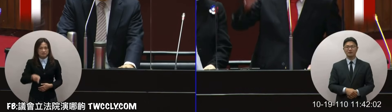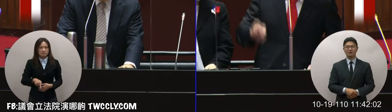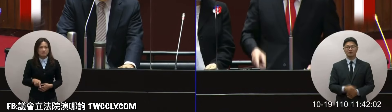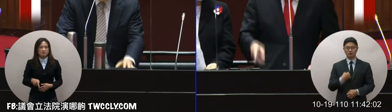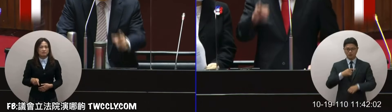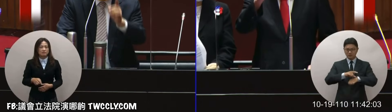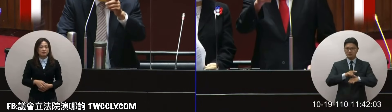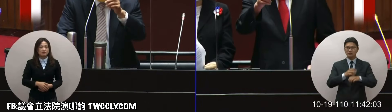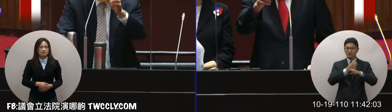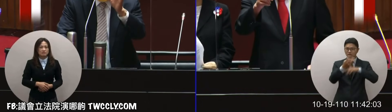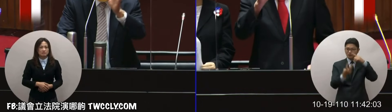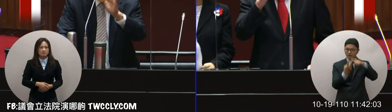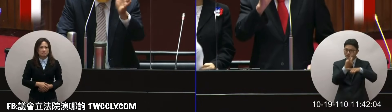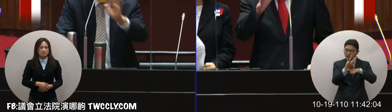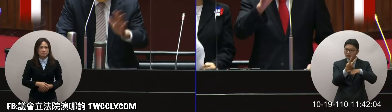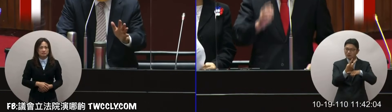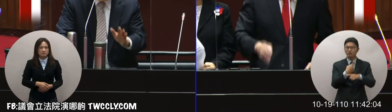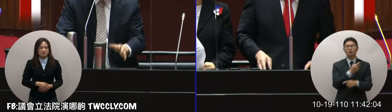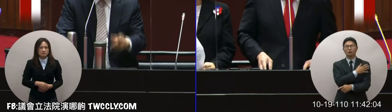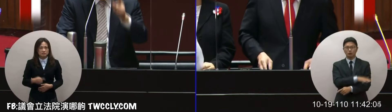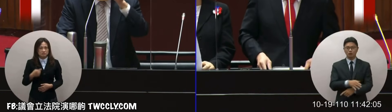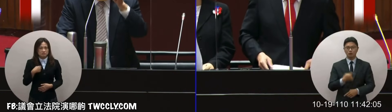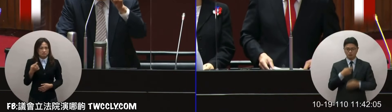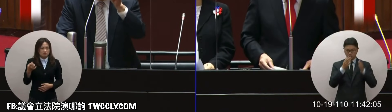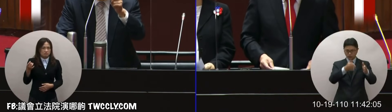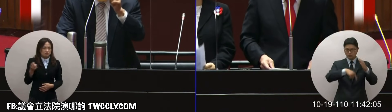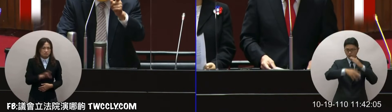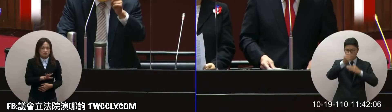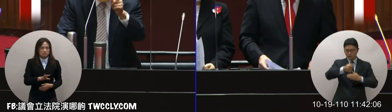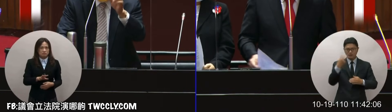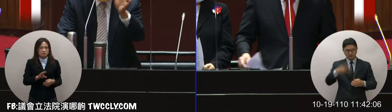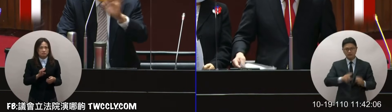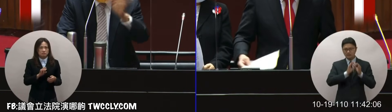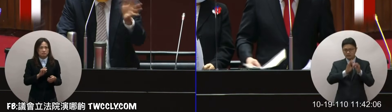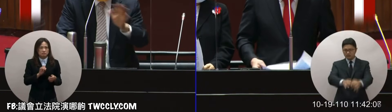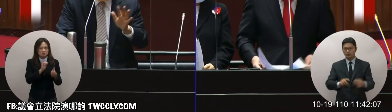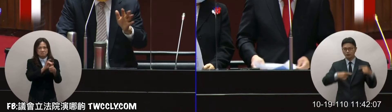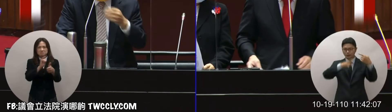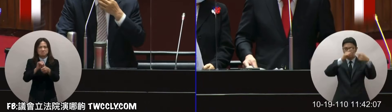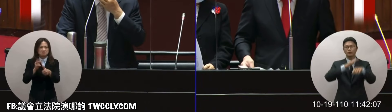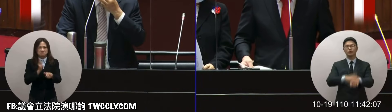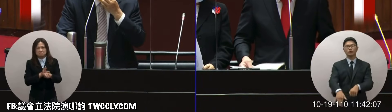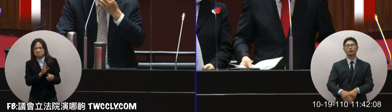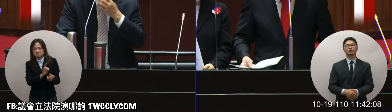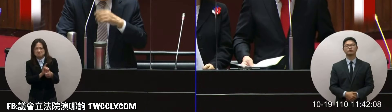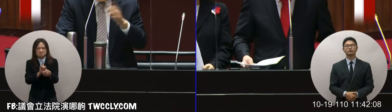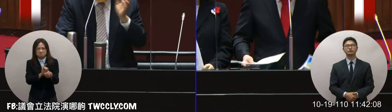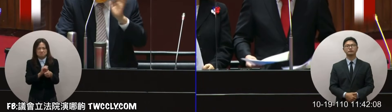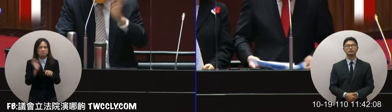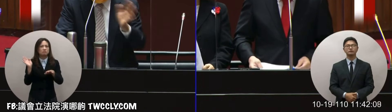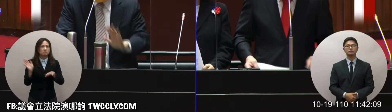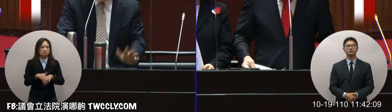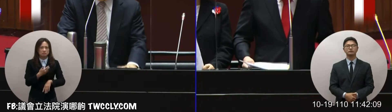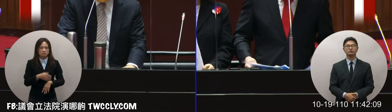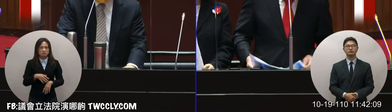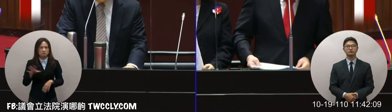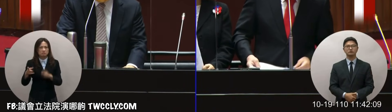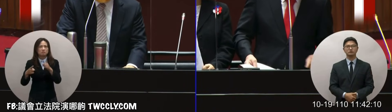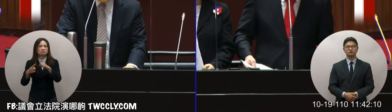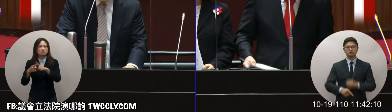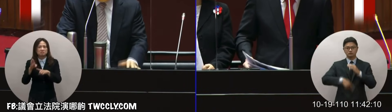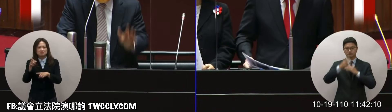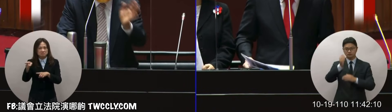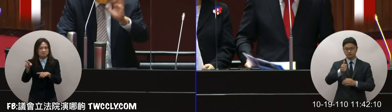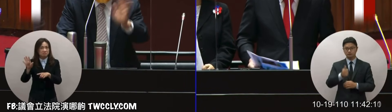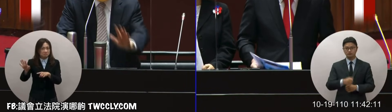用多少， 你这个什么，我们 还会跟院长继续切磋。 用诈术哦，有些人哦是已经被确认